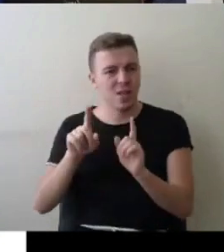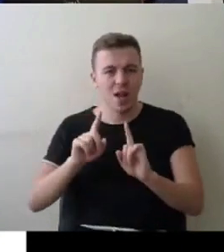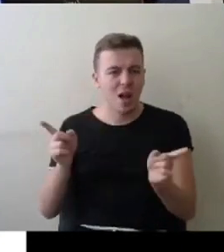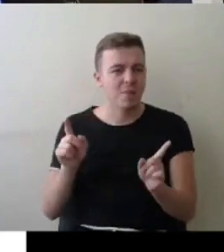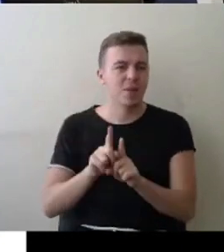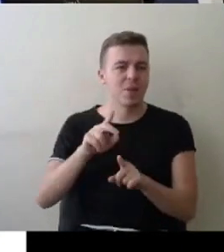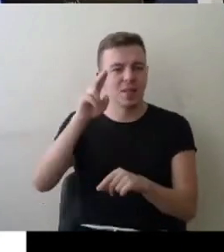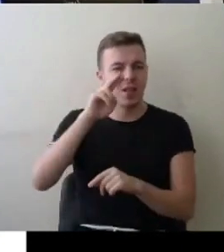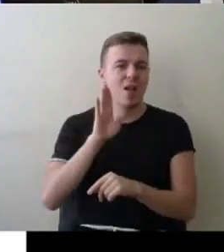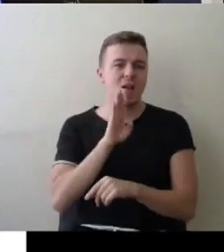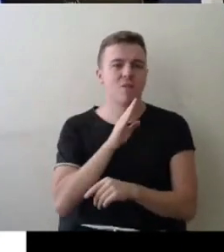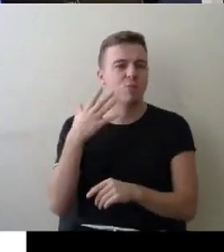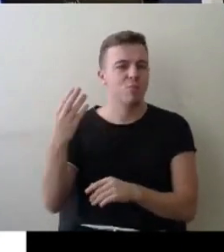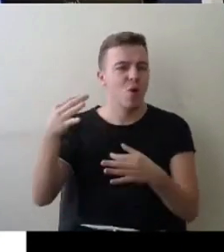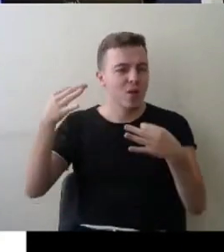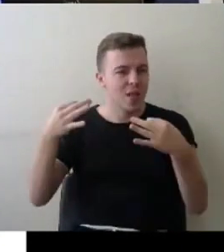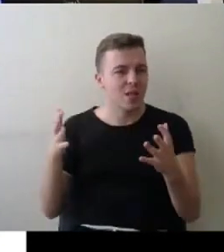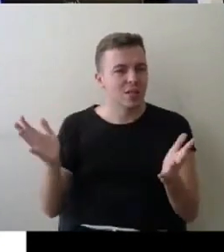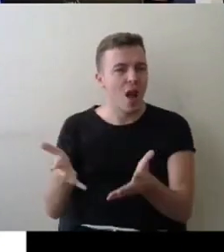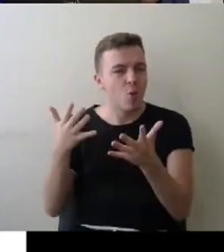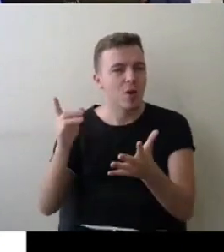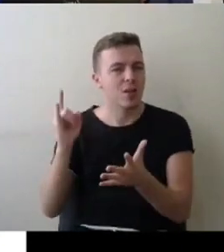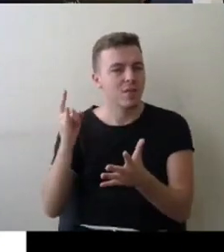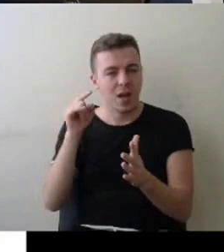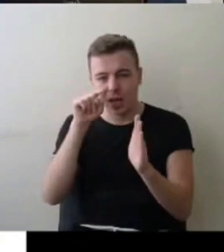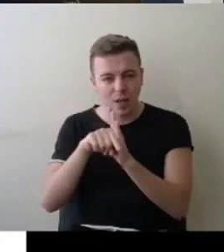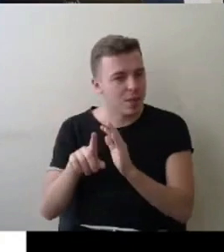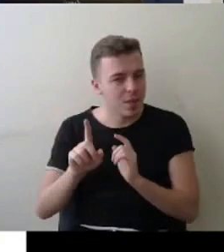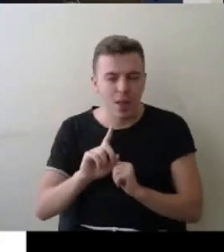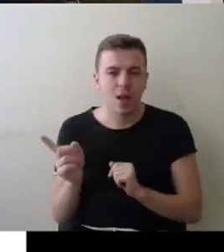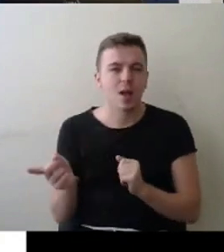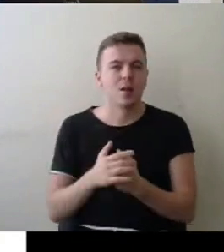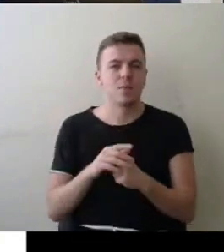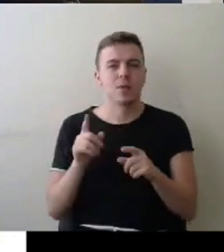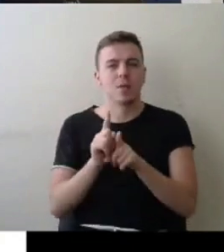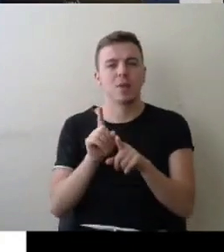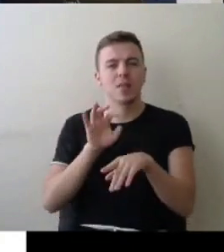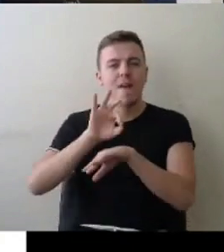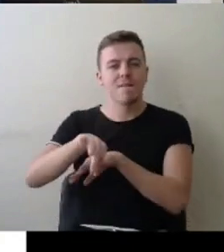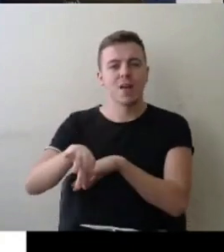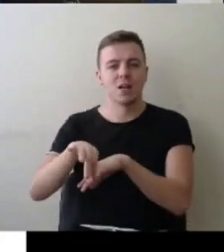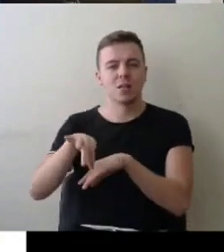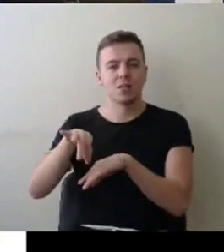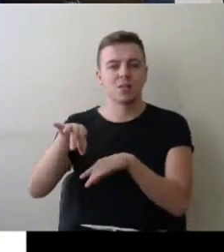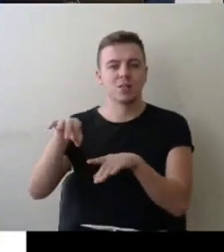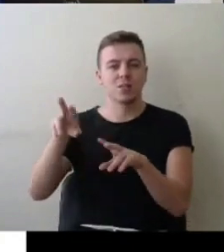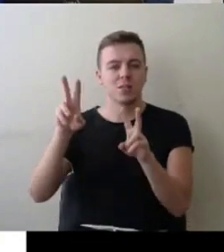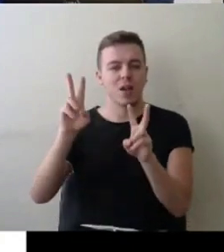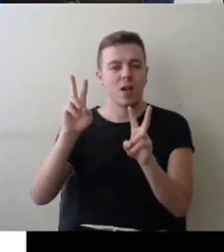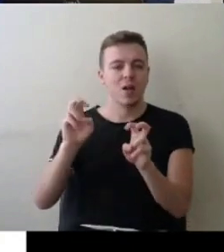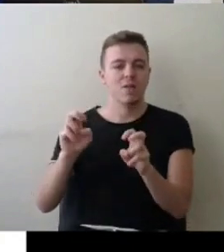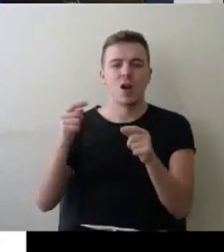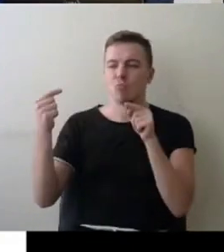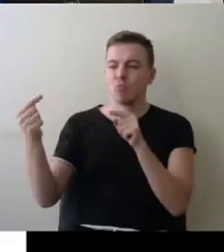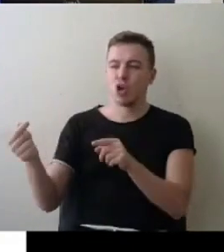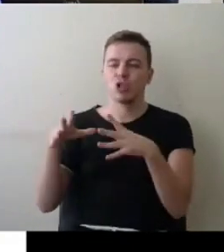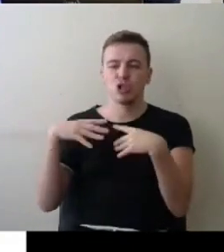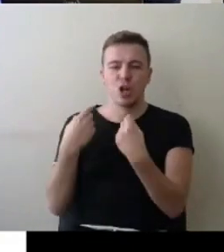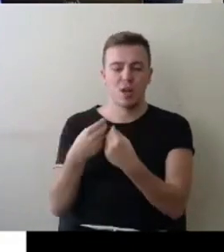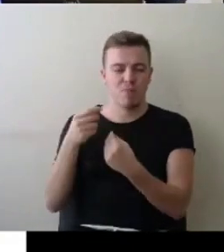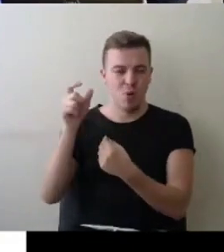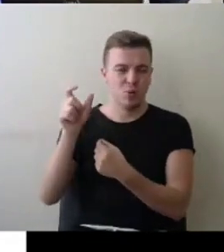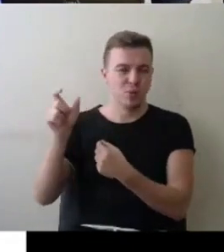teisės, reiškia, auklėti savo vaikus, arba kad draudžiama versti, duoti parodymus prieš savo šeimos narius. Čia šitos